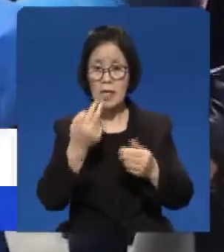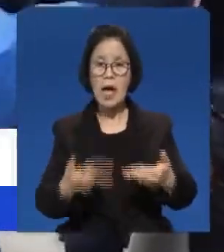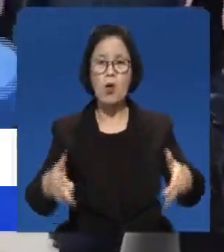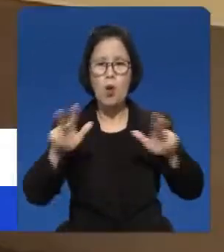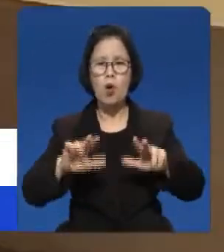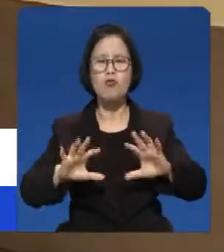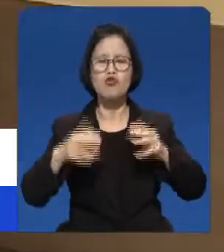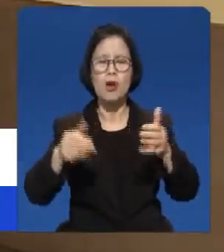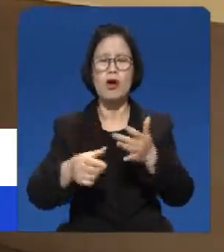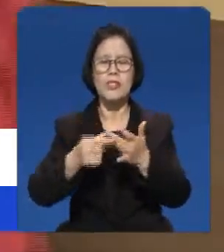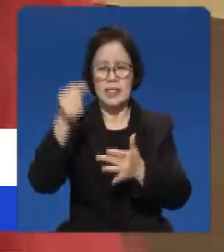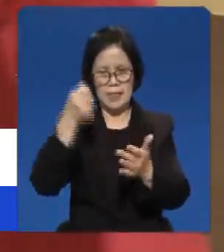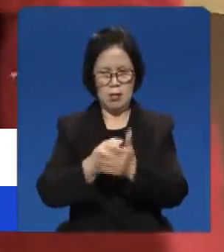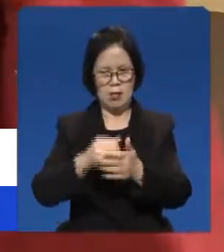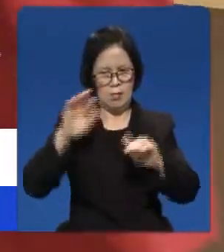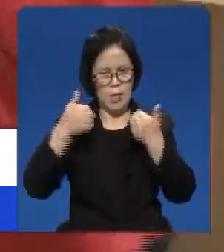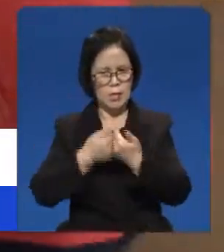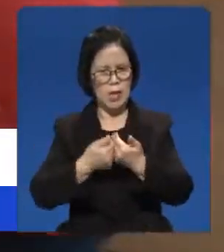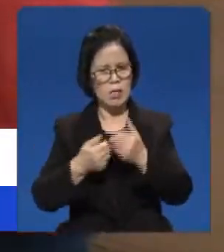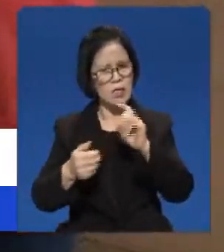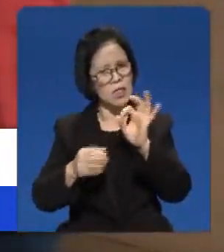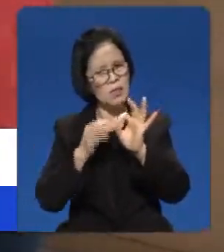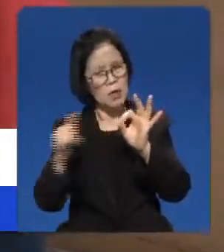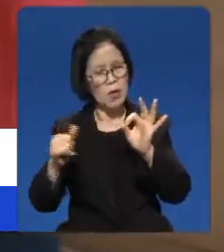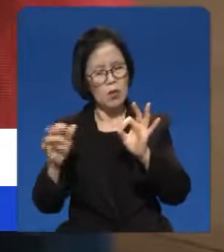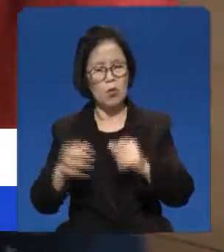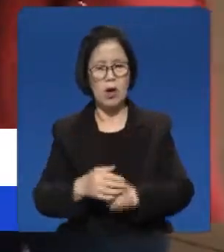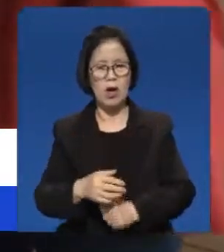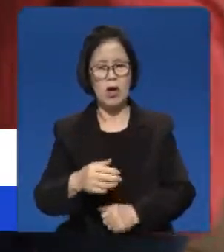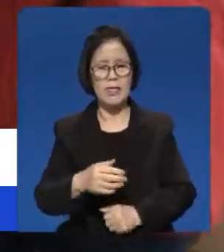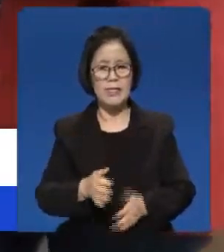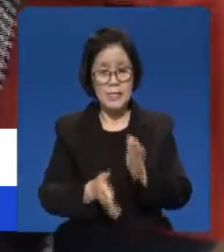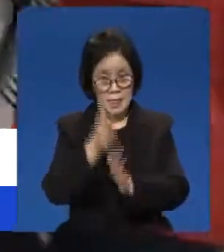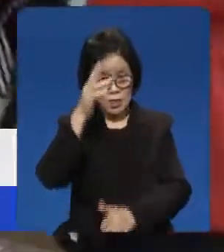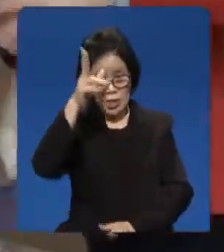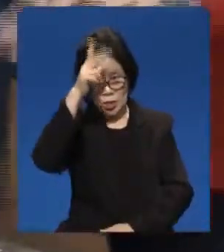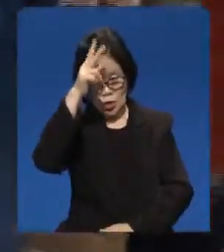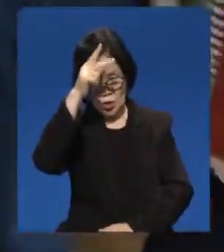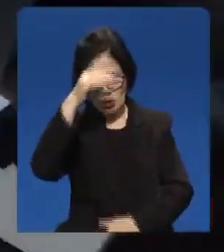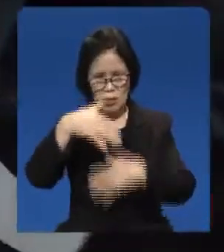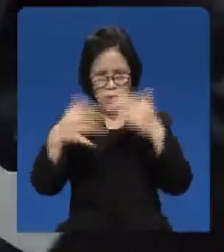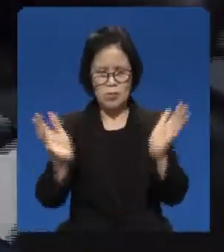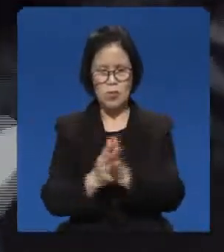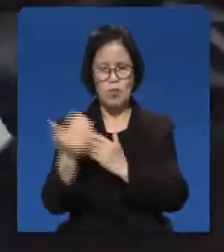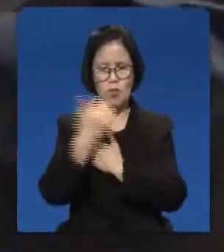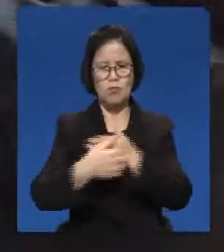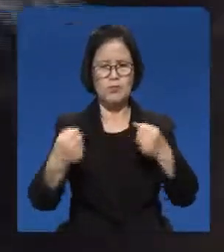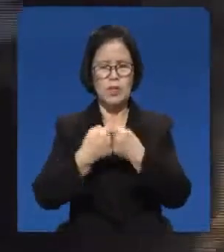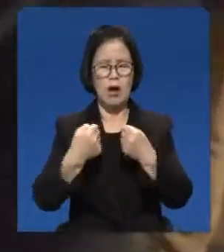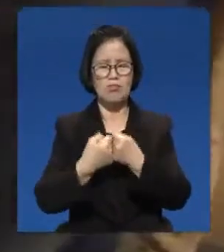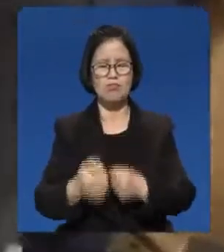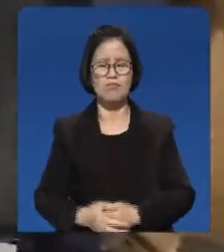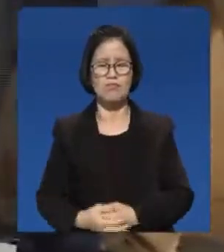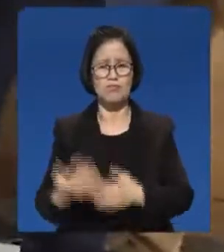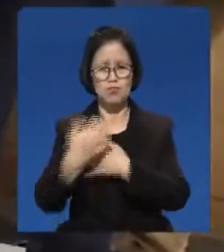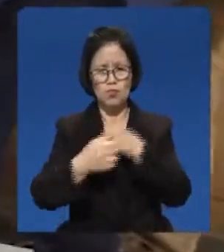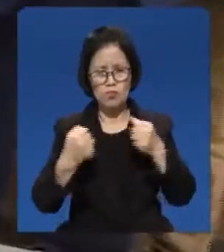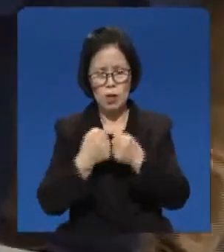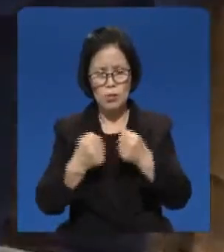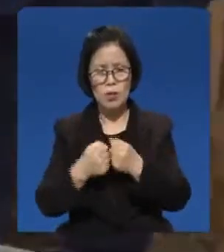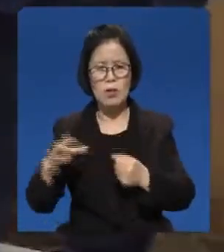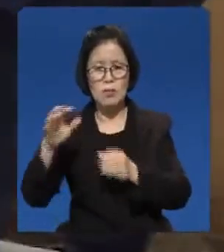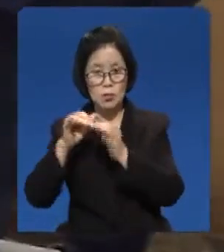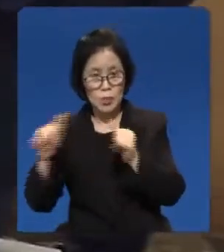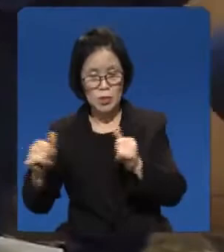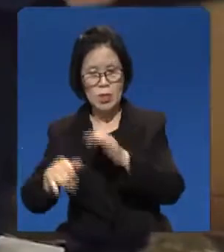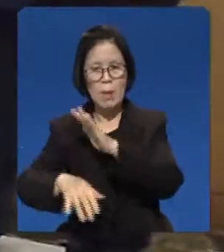국가공원 지정을 반대하는 10여 명의 민원인과 시의회 청원경찰이 집단 몸싸움을 벌였습니다. 몸싸움 과정에서 일부